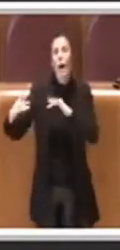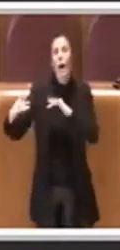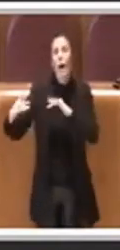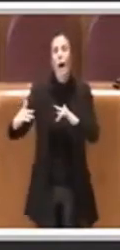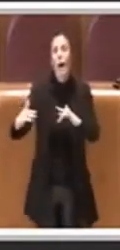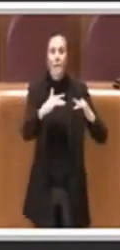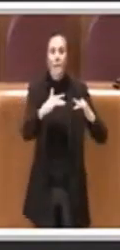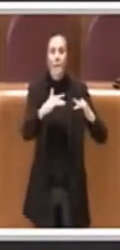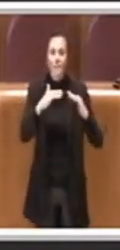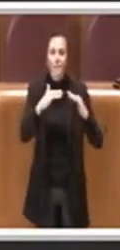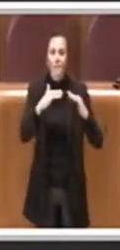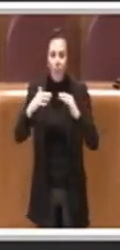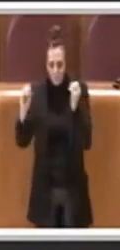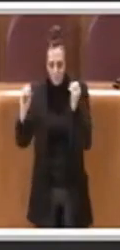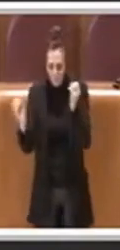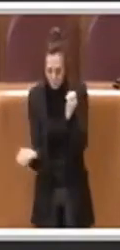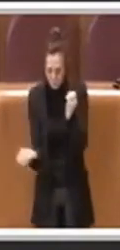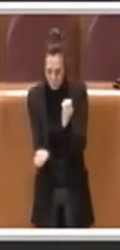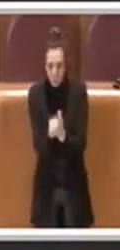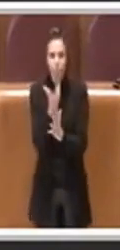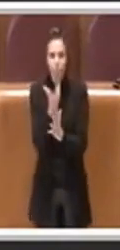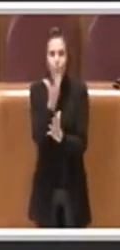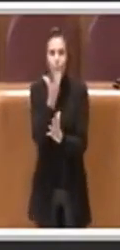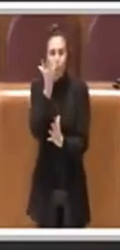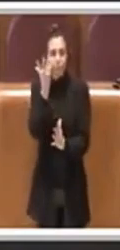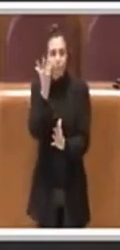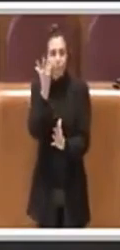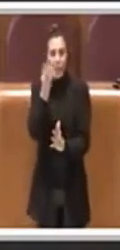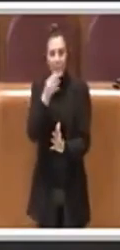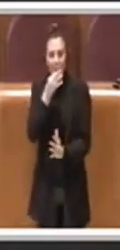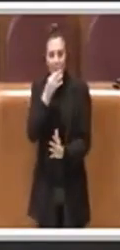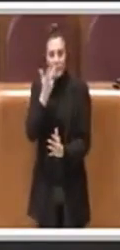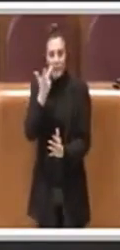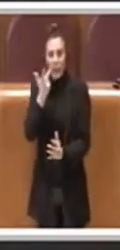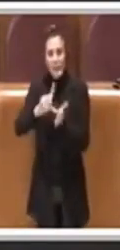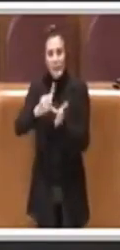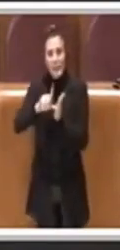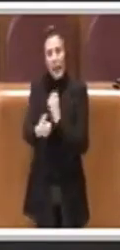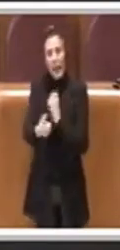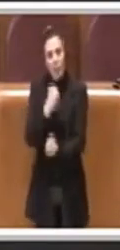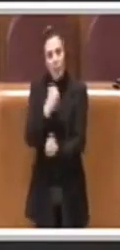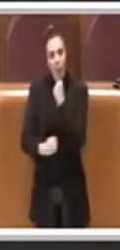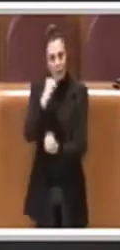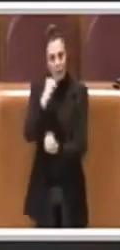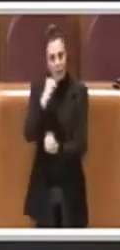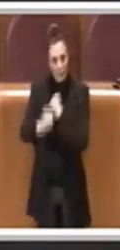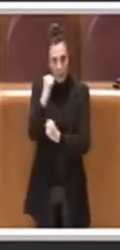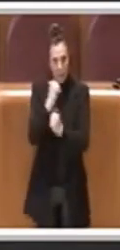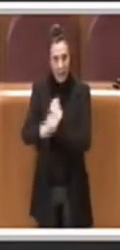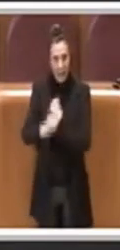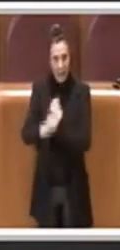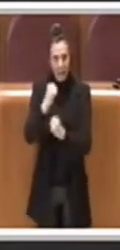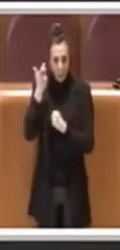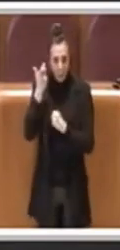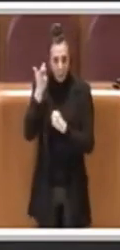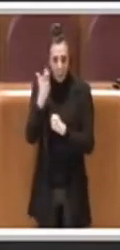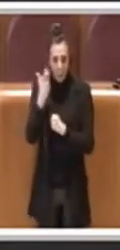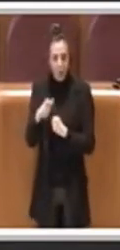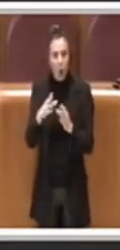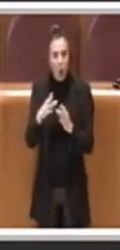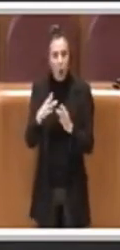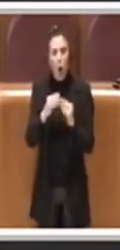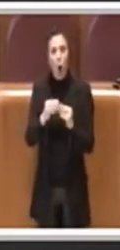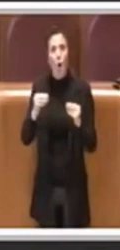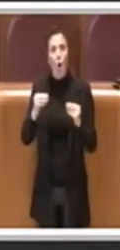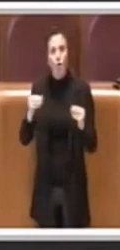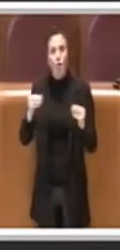realizzarsi con una una grande e ottimizzazione ed inoltre proprio perché gli oggetti non sono delle